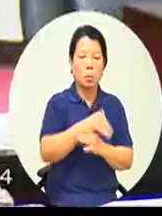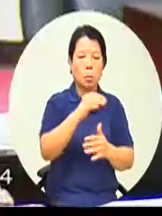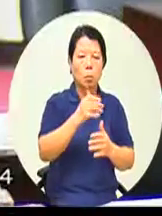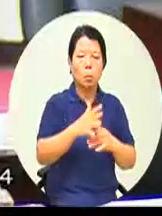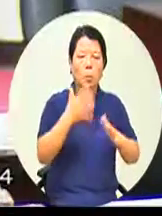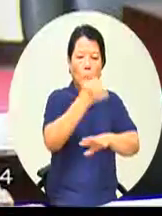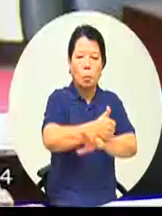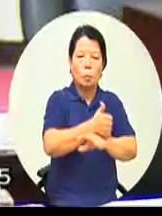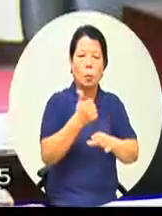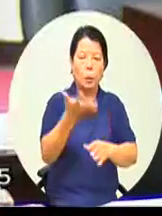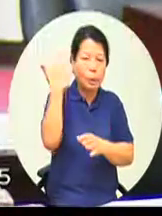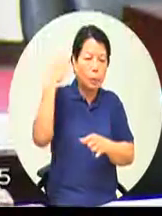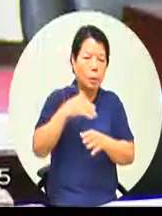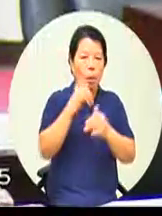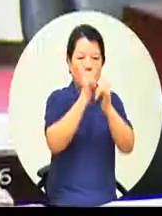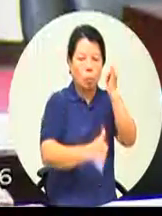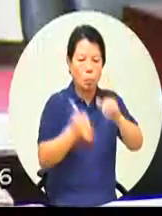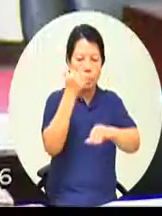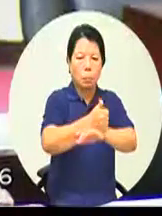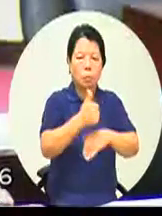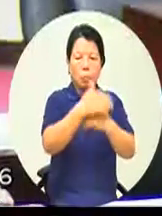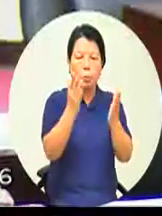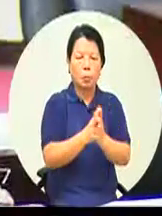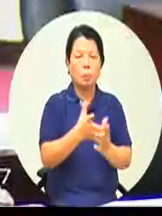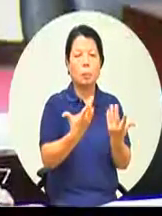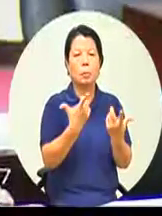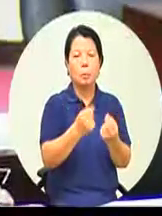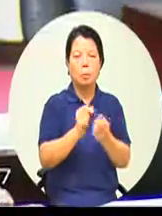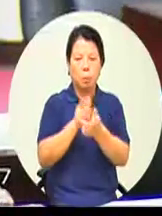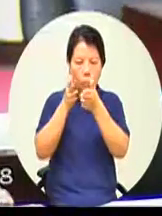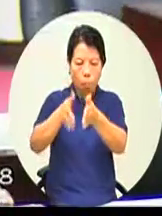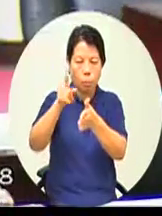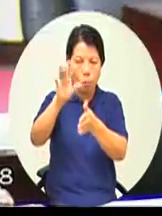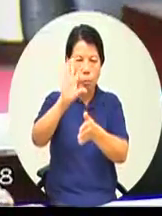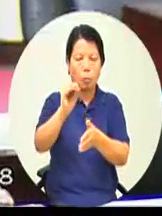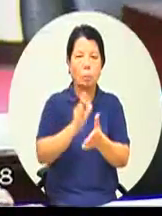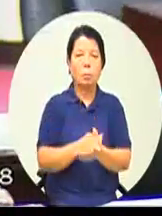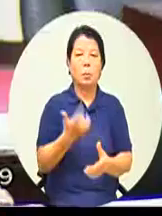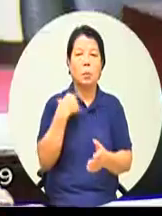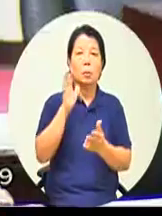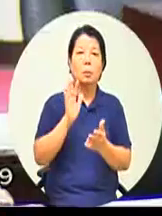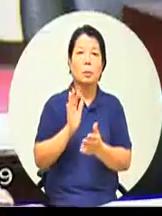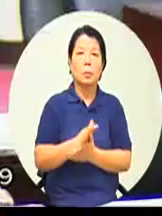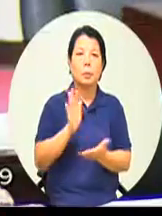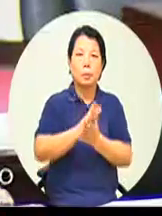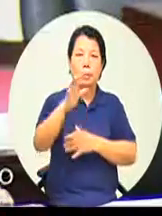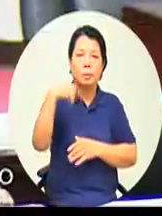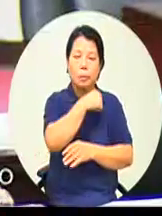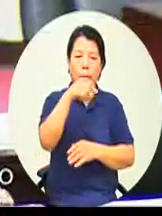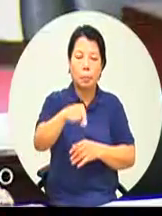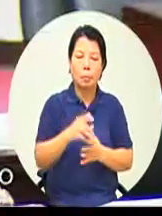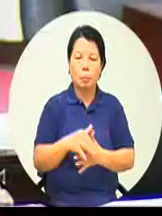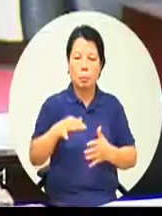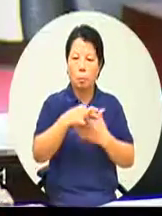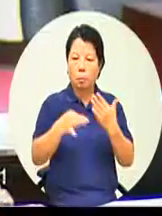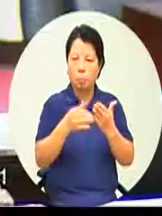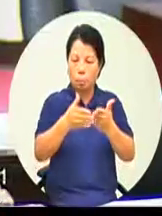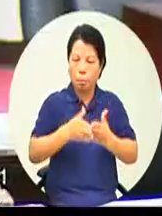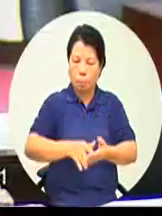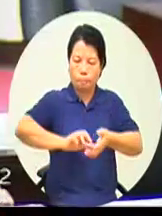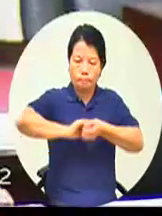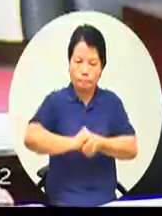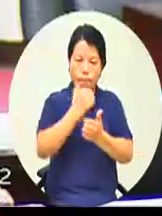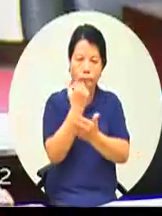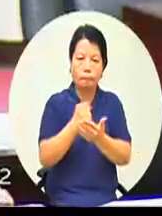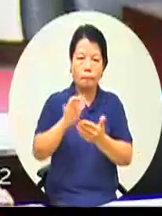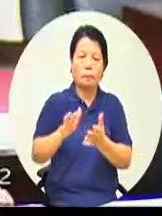向政策，我觉得都是一个在未来台湾的一个趋势里头必然要存在的。 所以它不